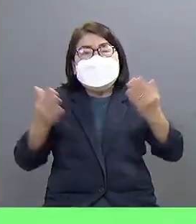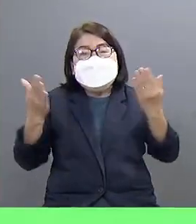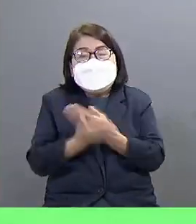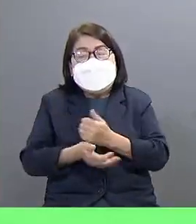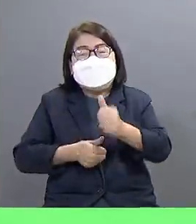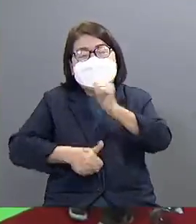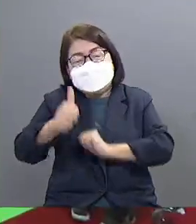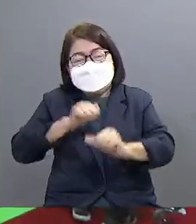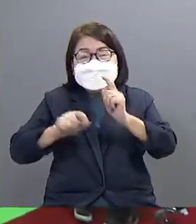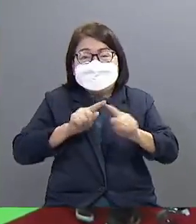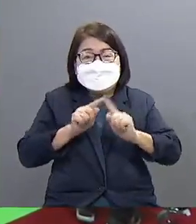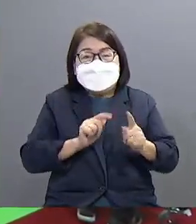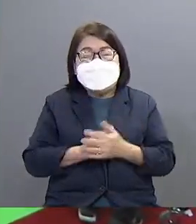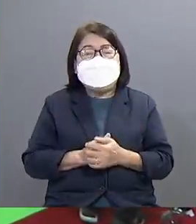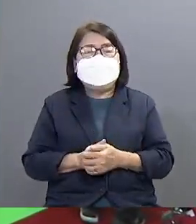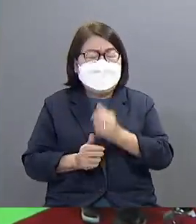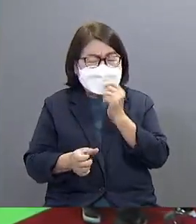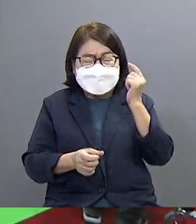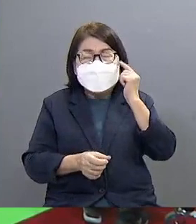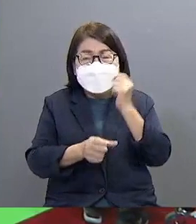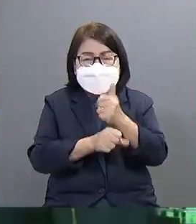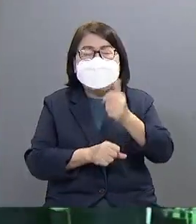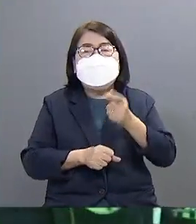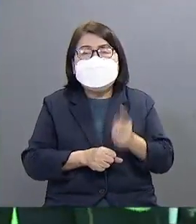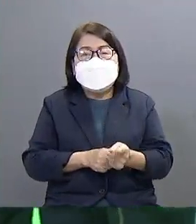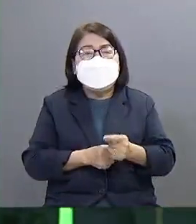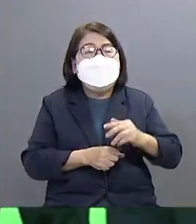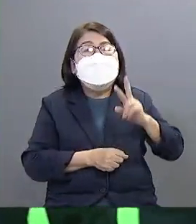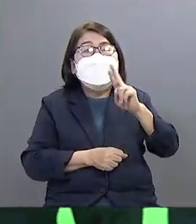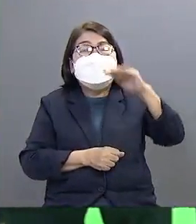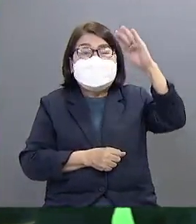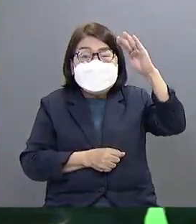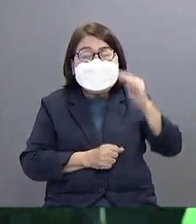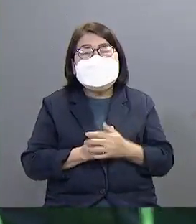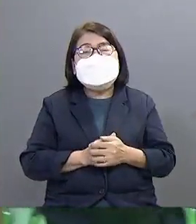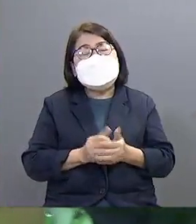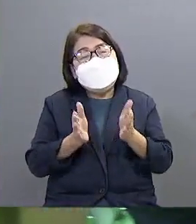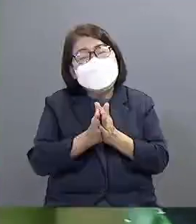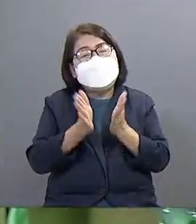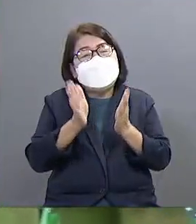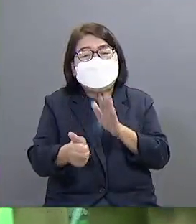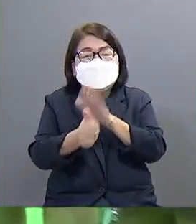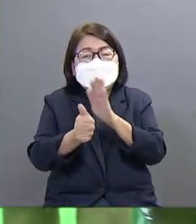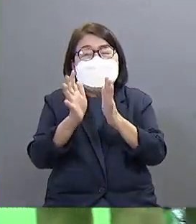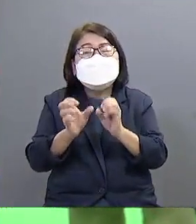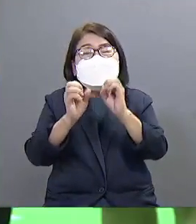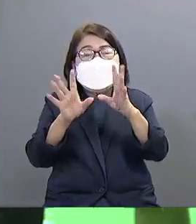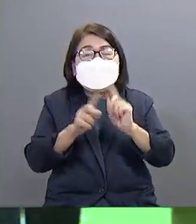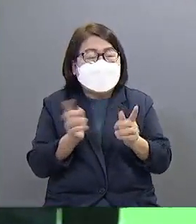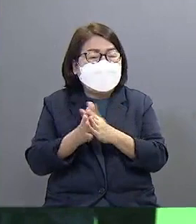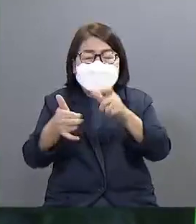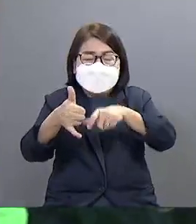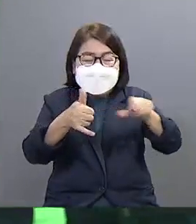รื่องไกลเกินฝันแต่ว่าต้องอาศัยประสบการณ์ทั้งสมาชิกวงแล้วก็ครูผู้ดูแลหลังจากนี้จะหันมาโฟกัสเรื่องการ